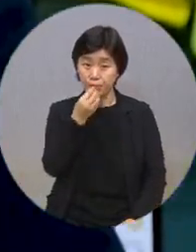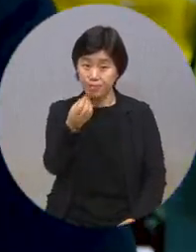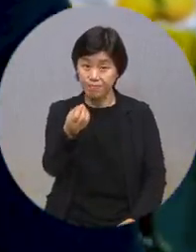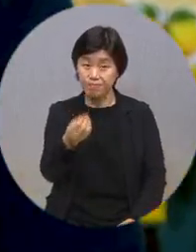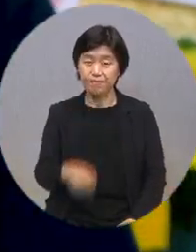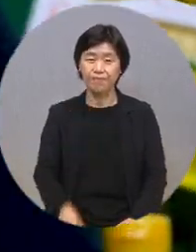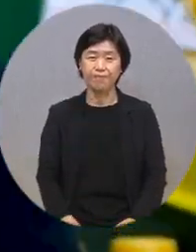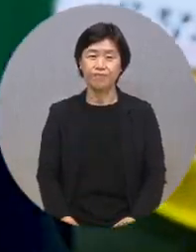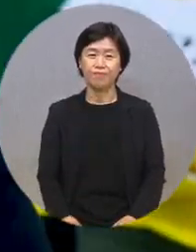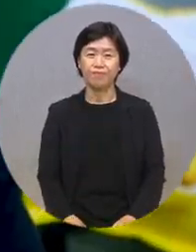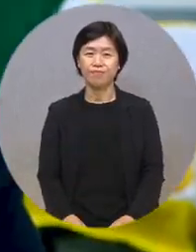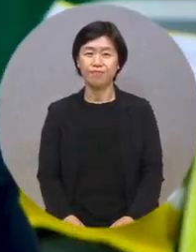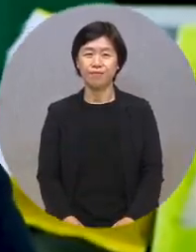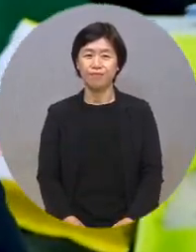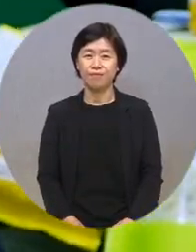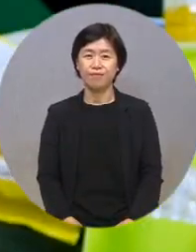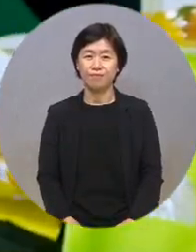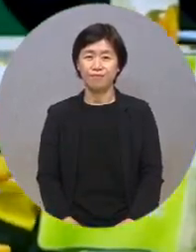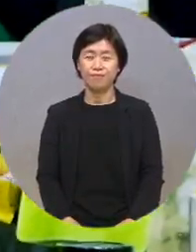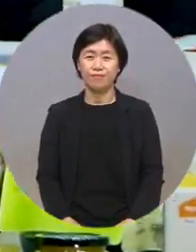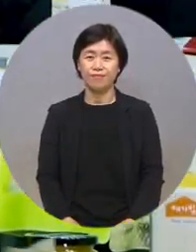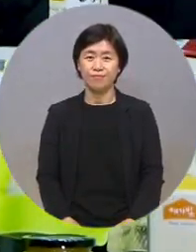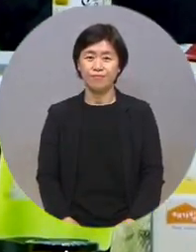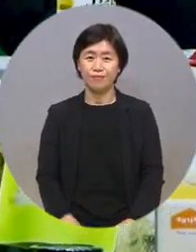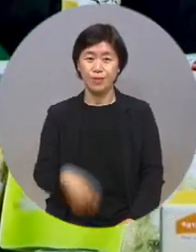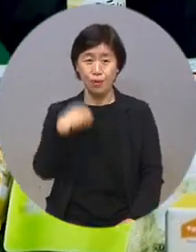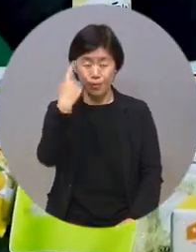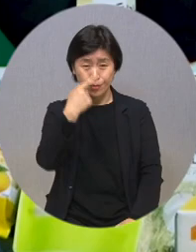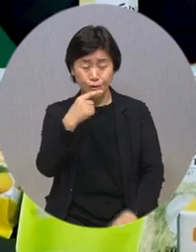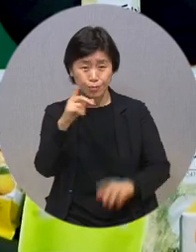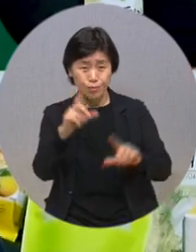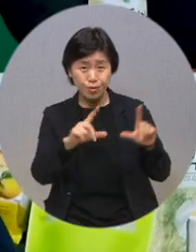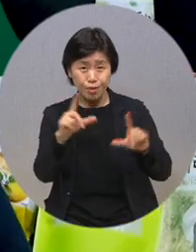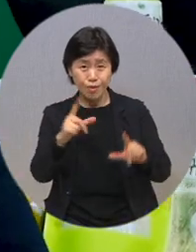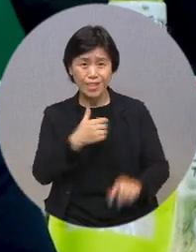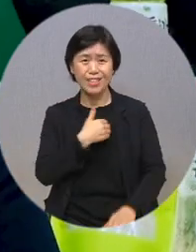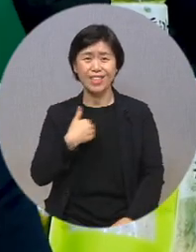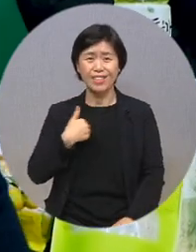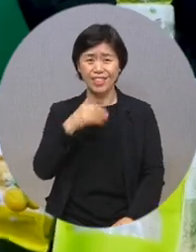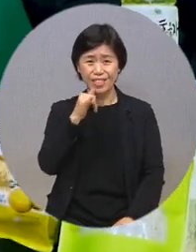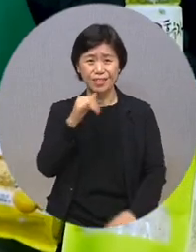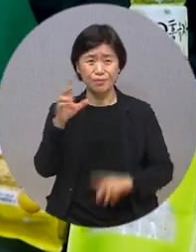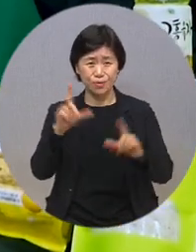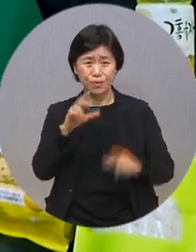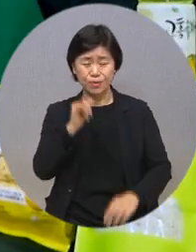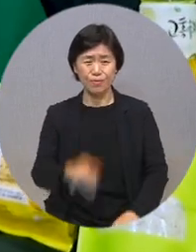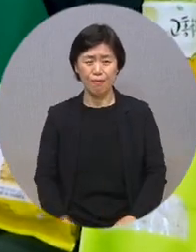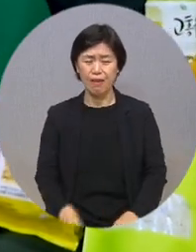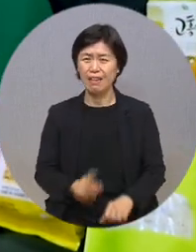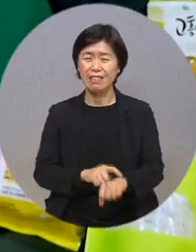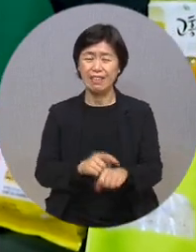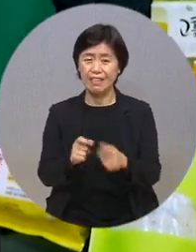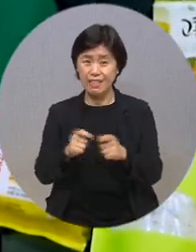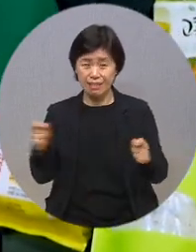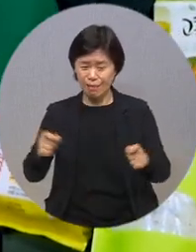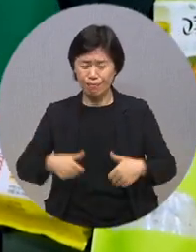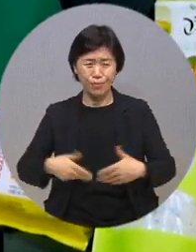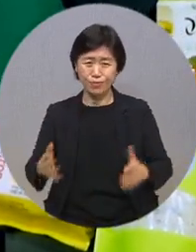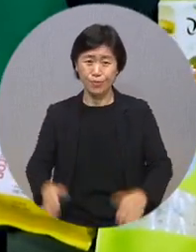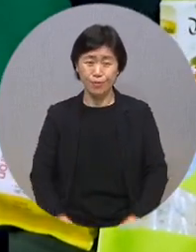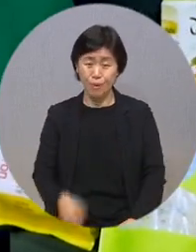드셔보실래요? 네. 아이, 표정들이 너무 두 분 자신 있어. 저희 끝났어요. 30초 필요 없어요. 드셔보실래요?